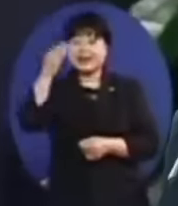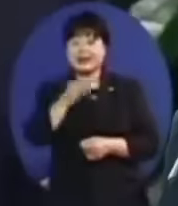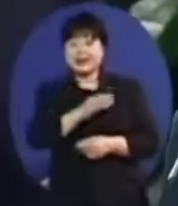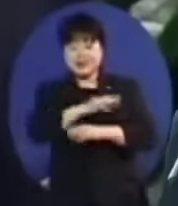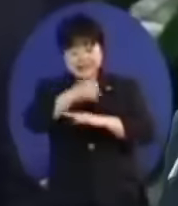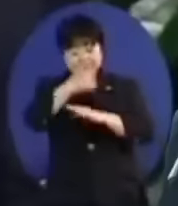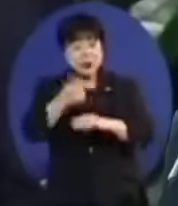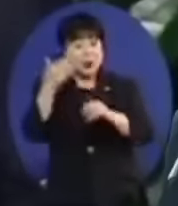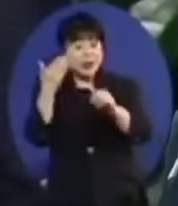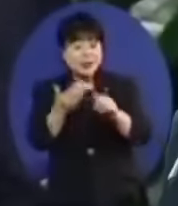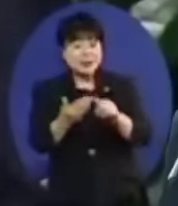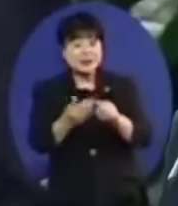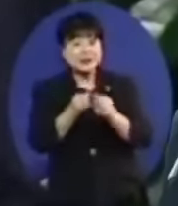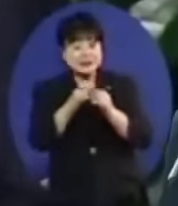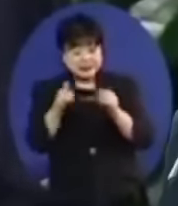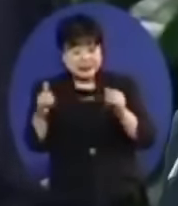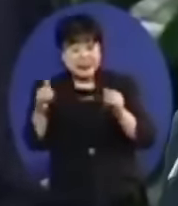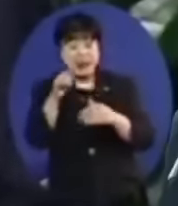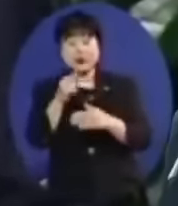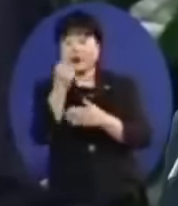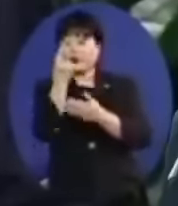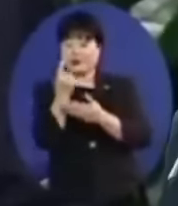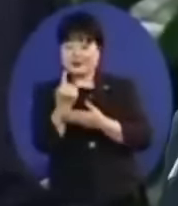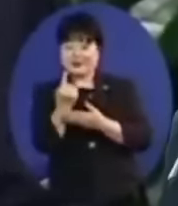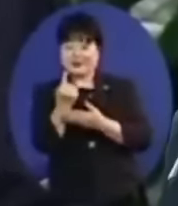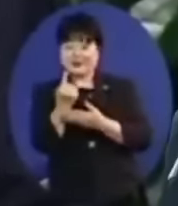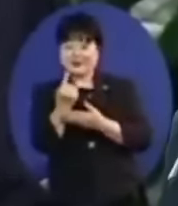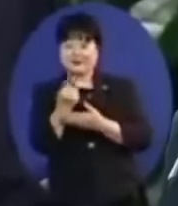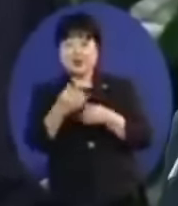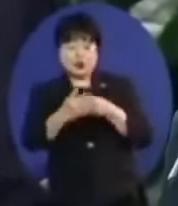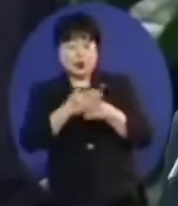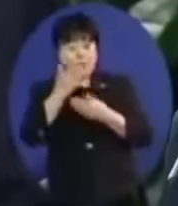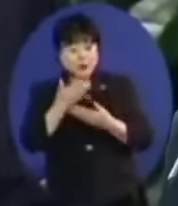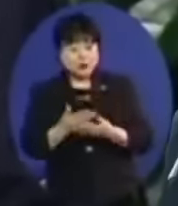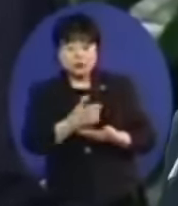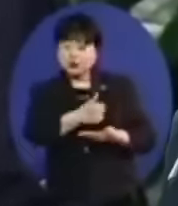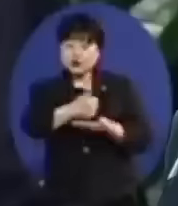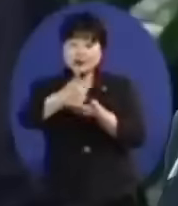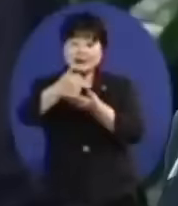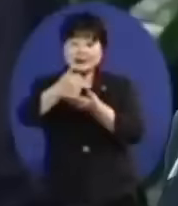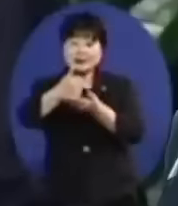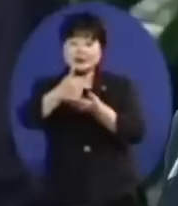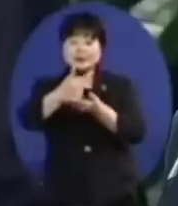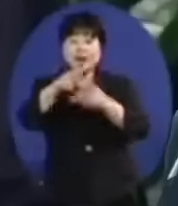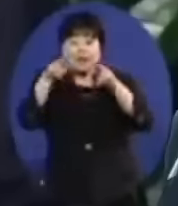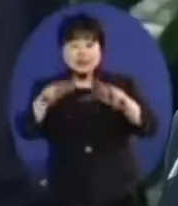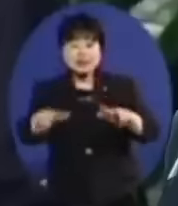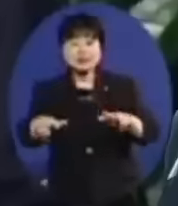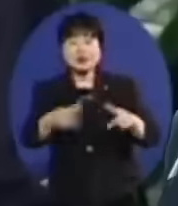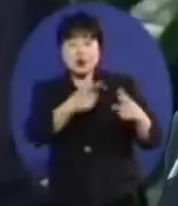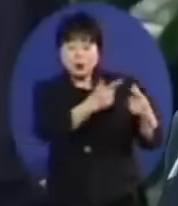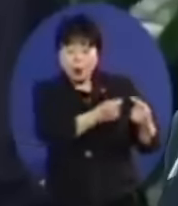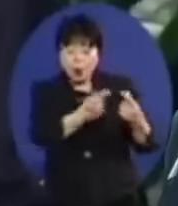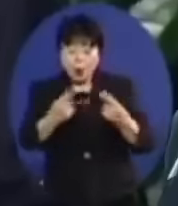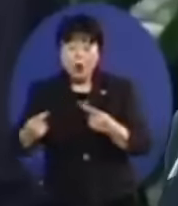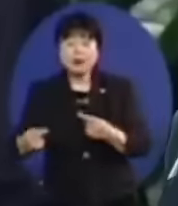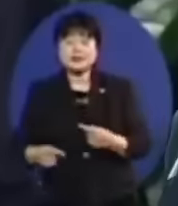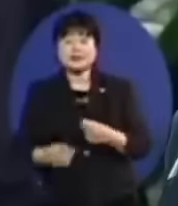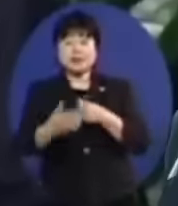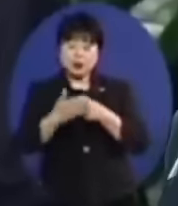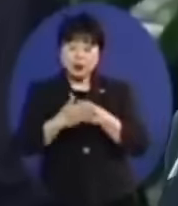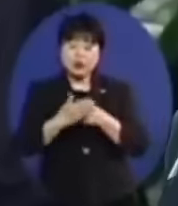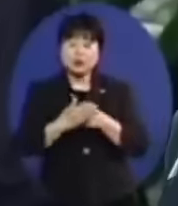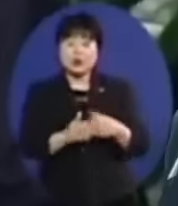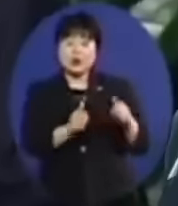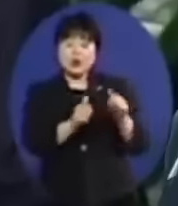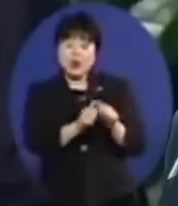그리스도께서 인생 가운데 오셔서 인간을 도우신 그 주님은 지금도 똑같이 우리를 도와주시기 위해서 우리 곁에 와